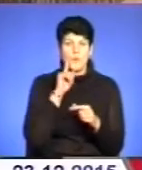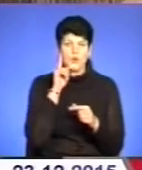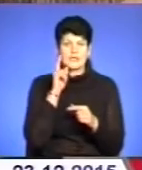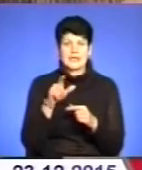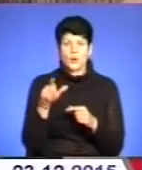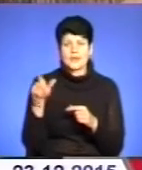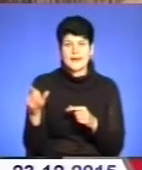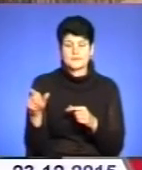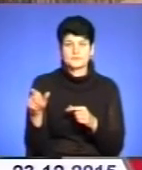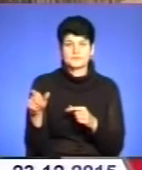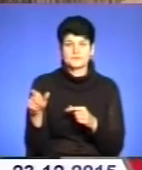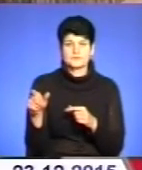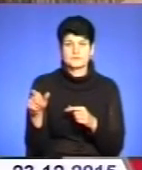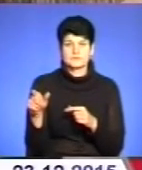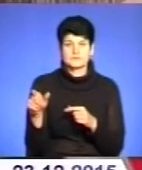до, скажімо так,